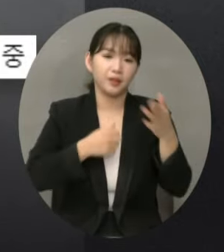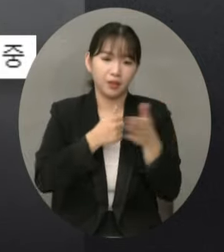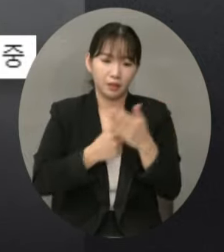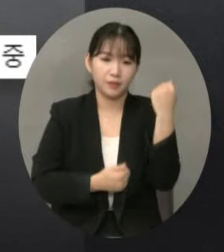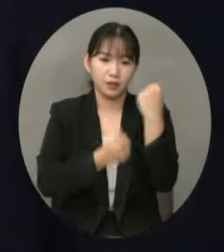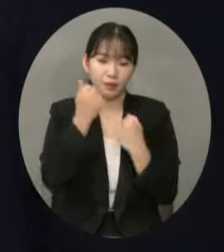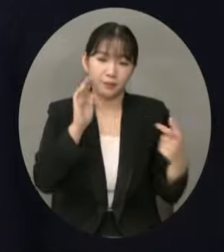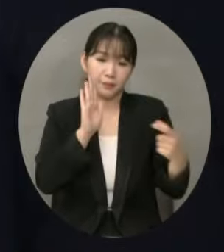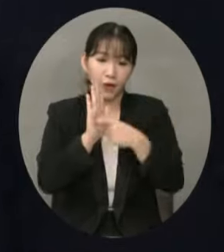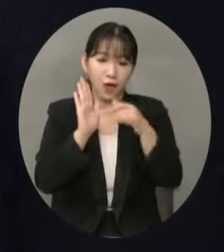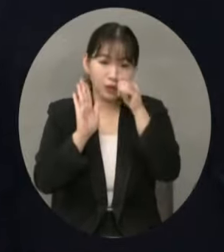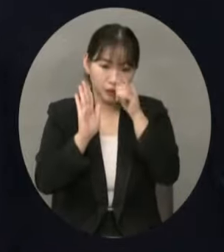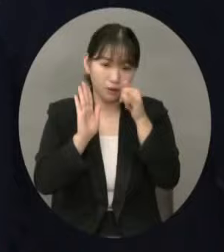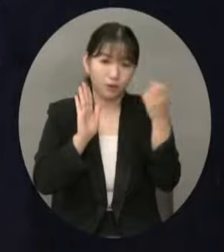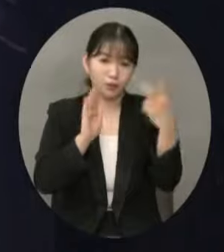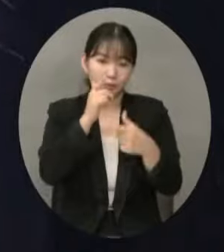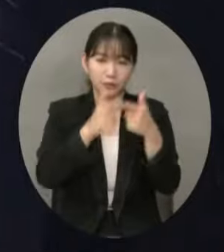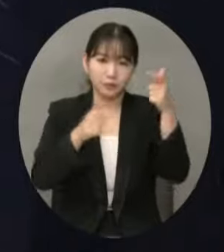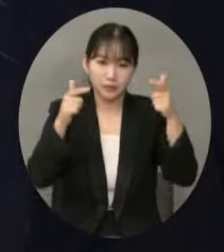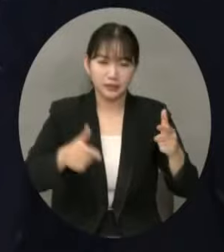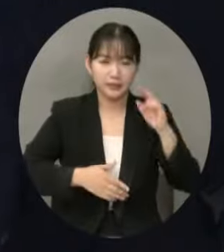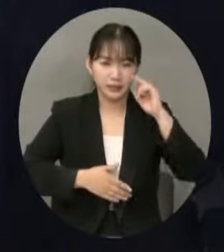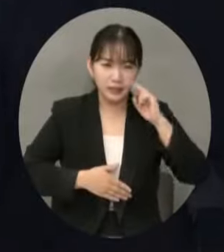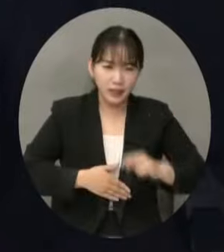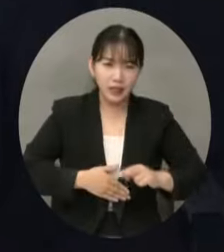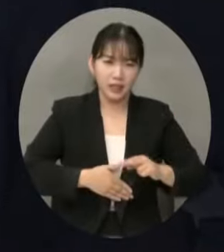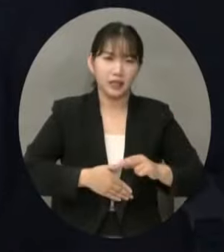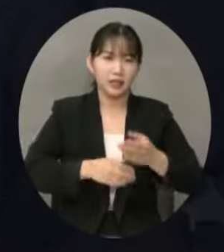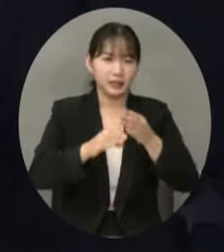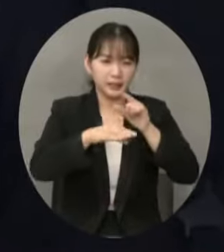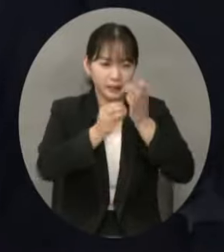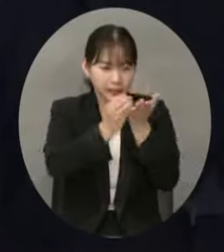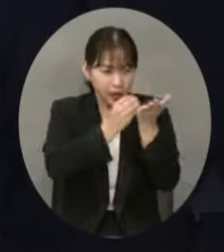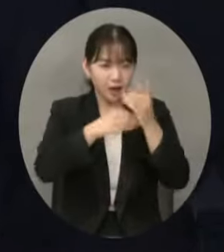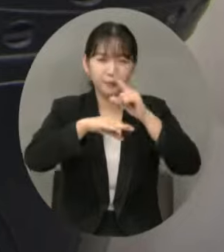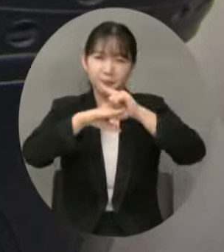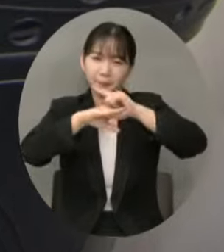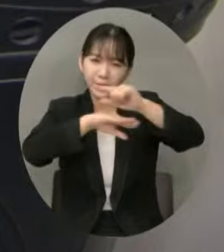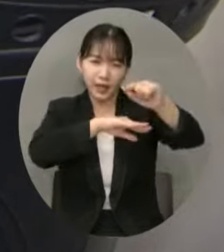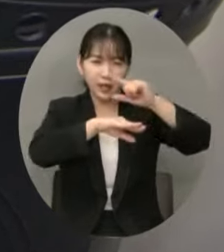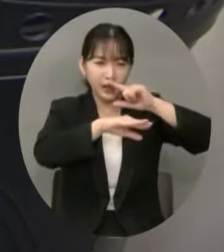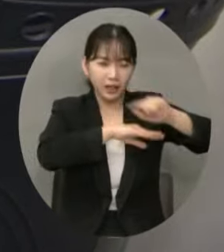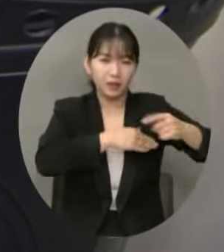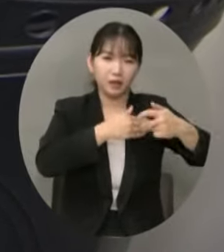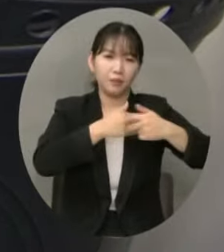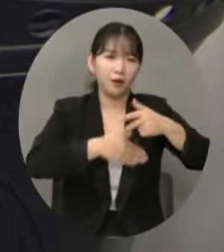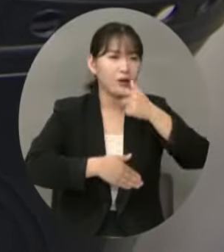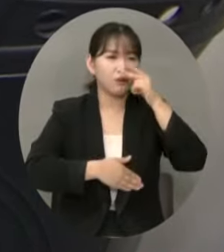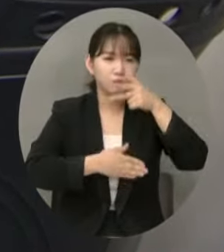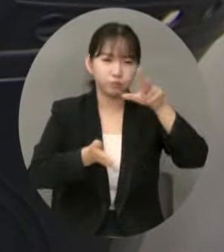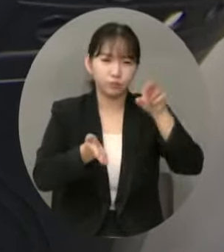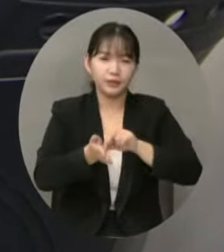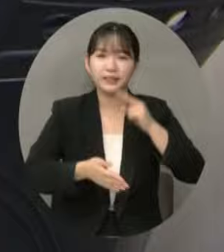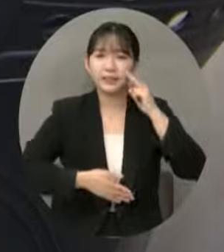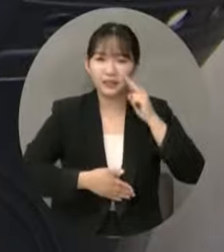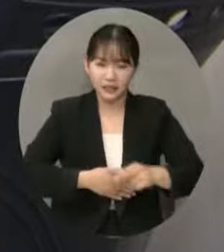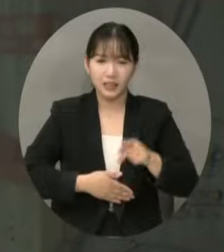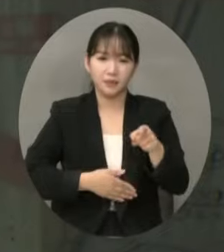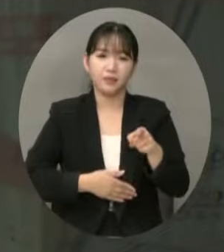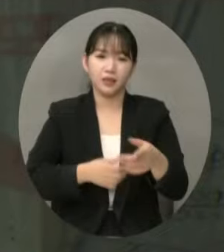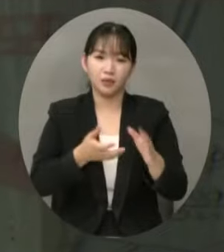설명하기도 했습니다. 또한 목포권의 심각한 도소벽지 의료 문제가 전남 국립의대 설립